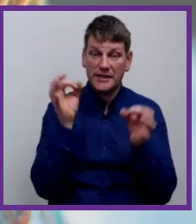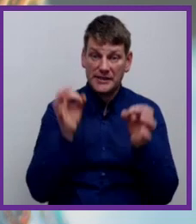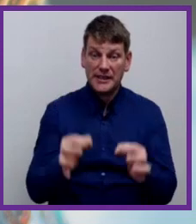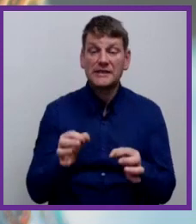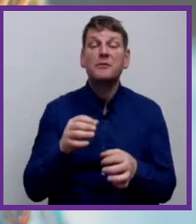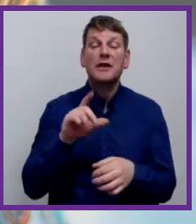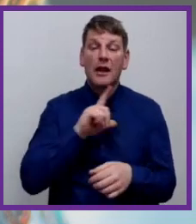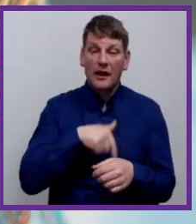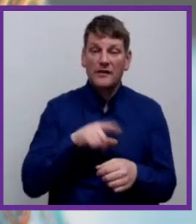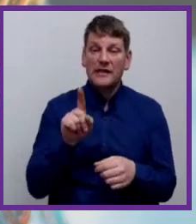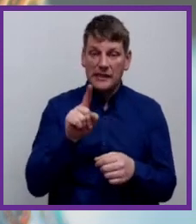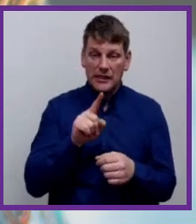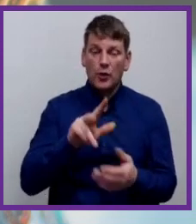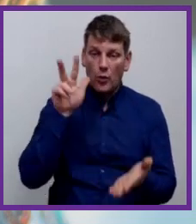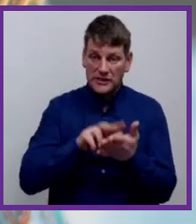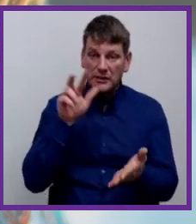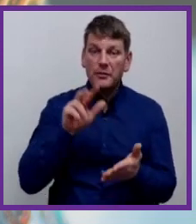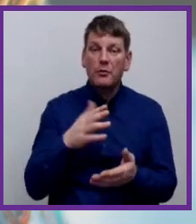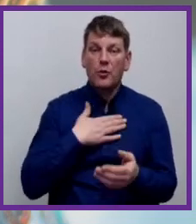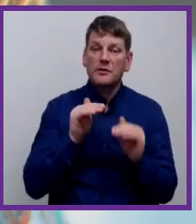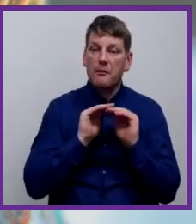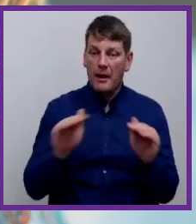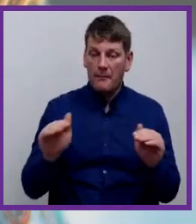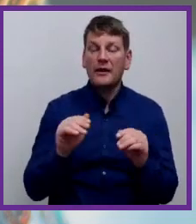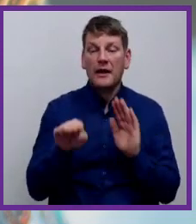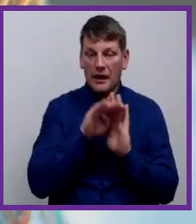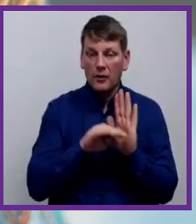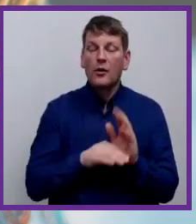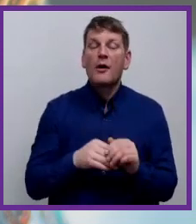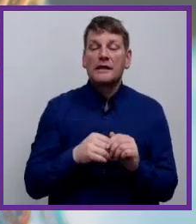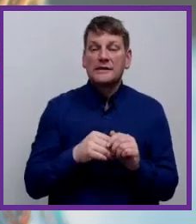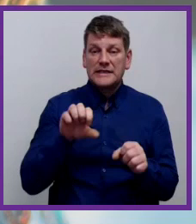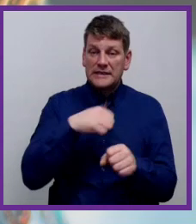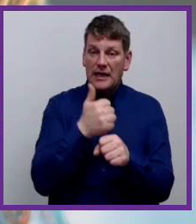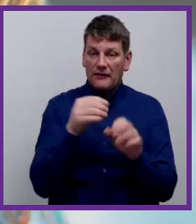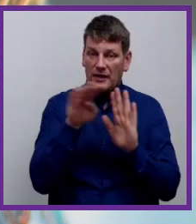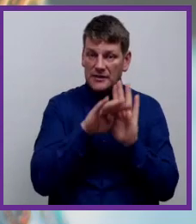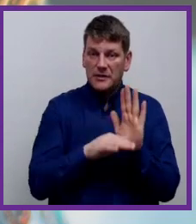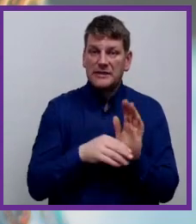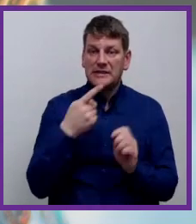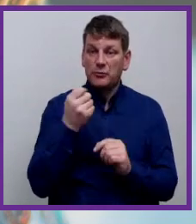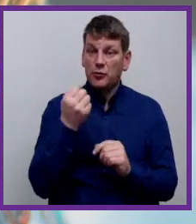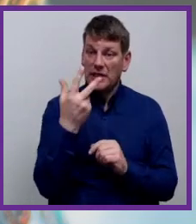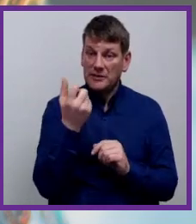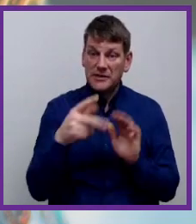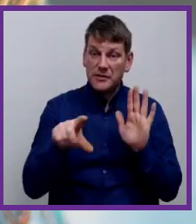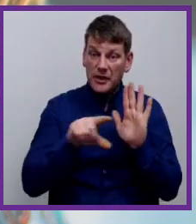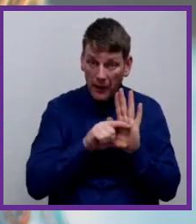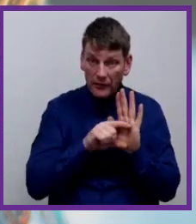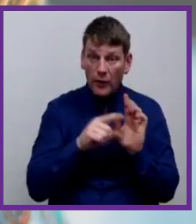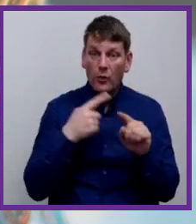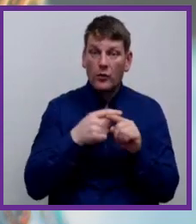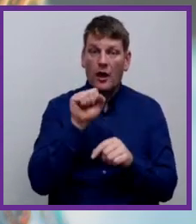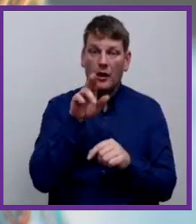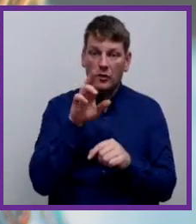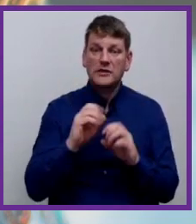Latvijā ir nostiprinātas mūsu pamatlikumā, satversmes 113. Pantā, un ANO